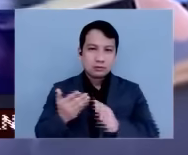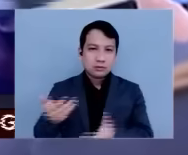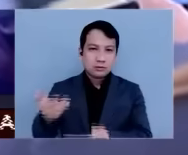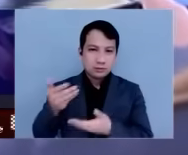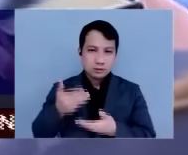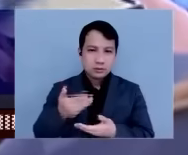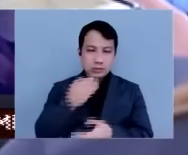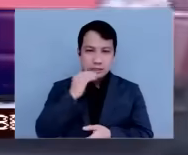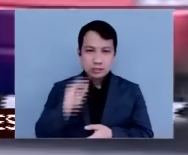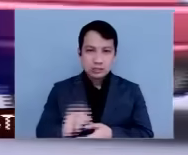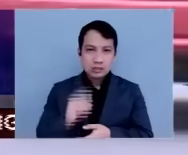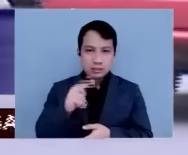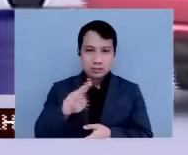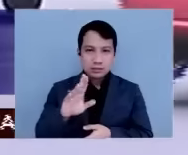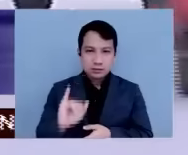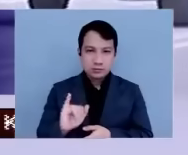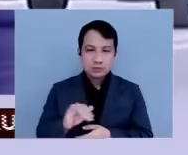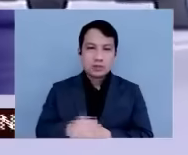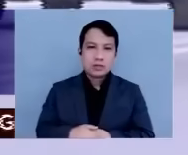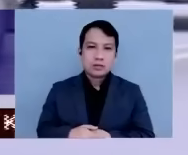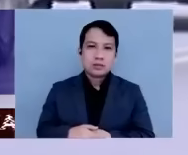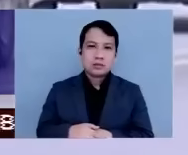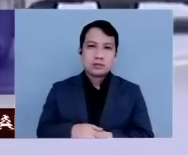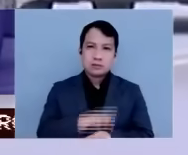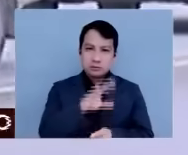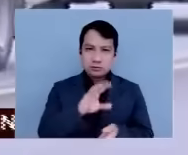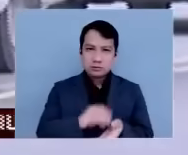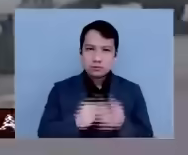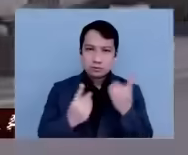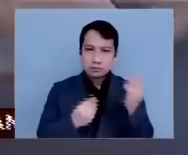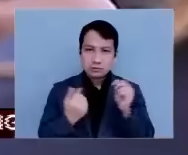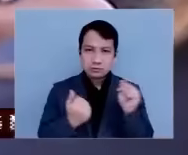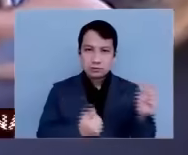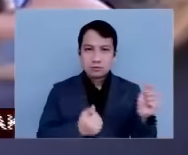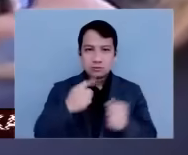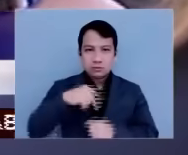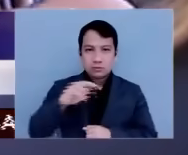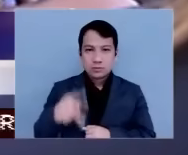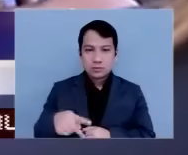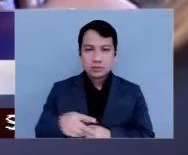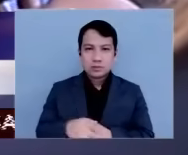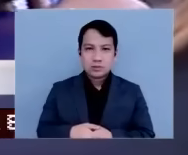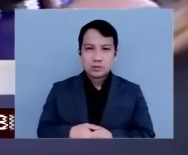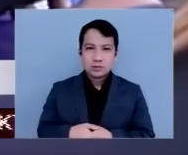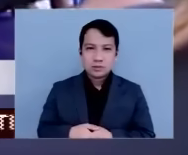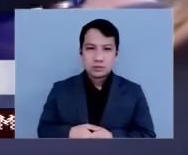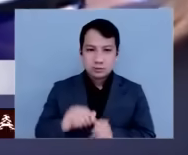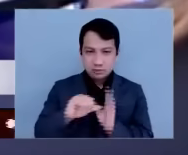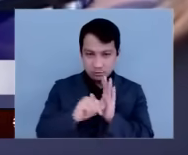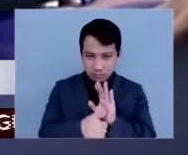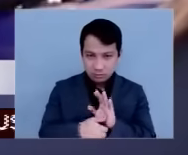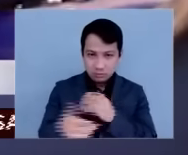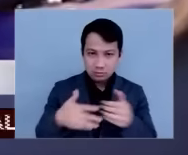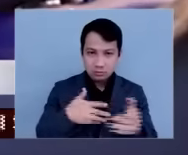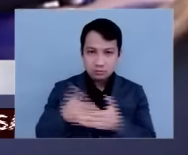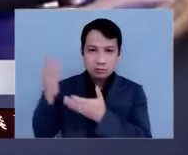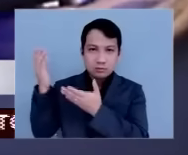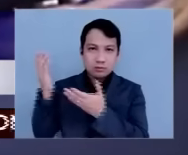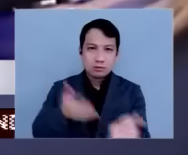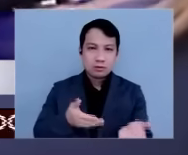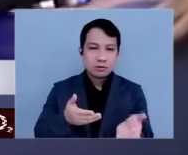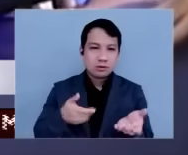ng NBI. Tularan daw sana ito ng PNP. Hindi kailangan na magdala ka ng maraming armas dito